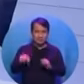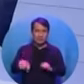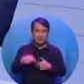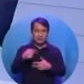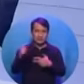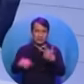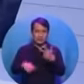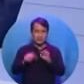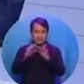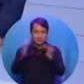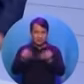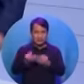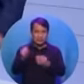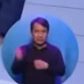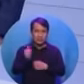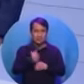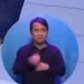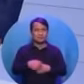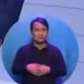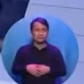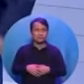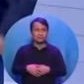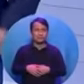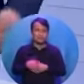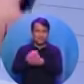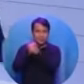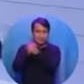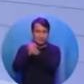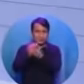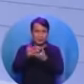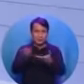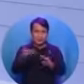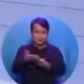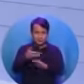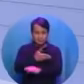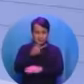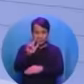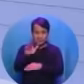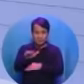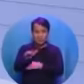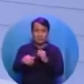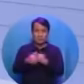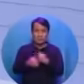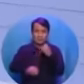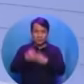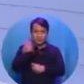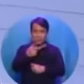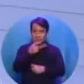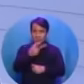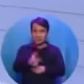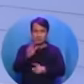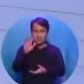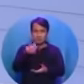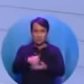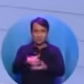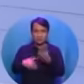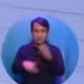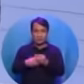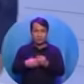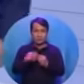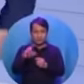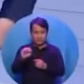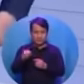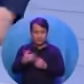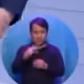Company. Okay. Shout out po sa kanila. Congrats, ma'am, ha? Bago mag-3PM, darating sa inyo yung premium nyo. 5,000 pesos plus uling roses mo.